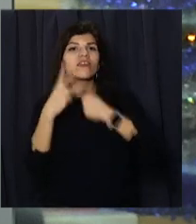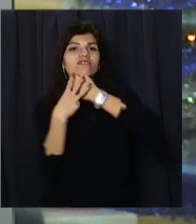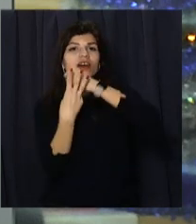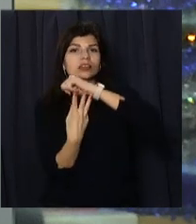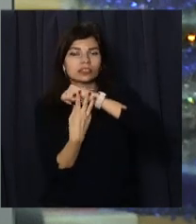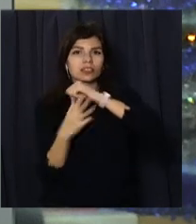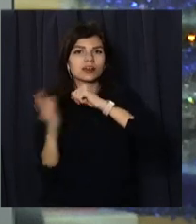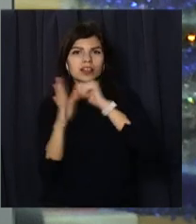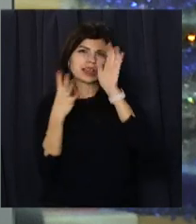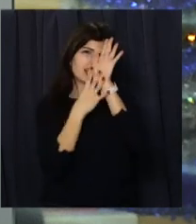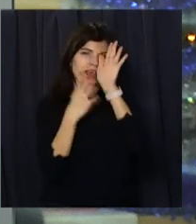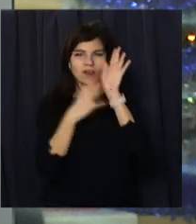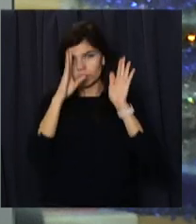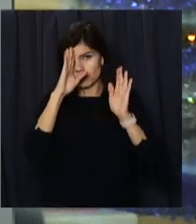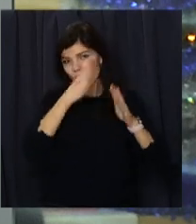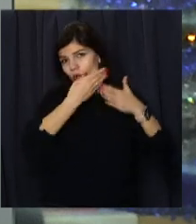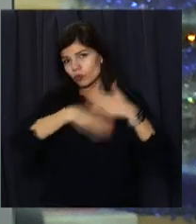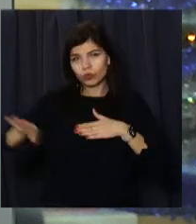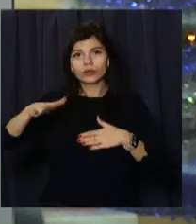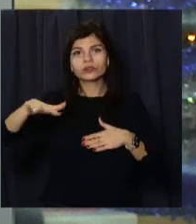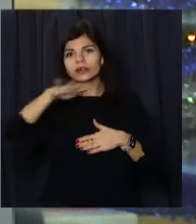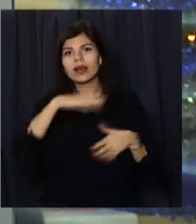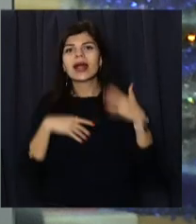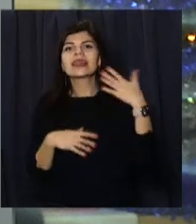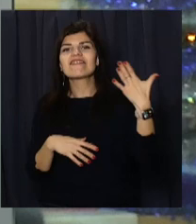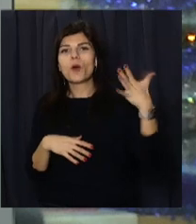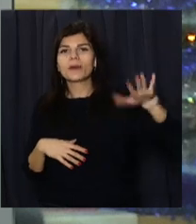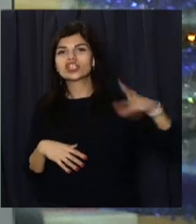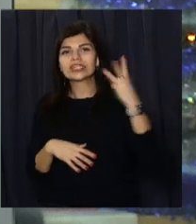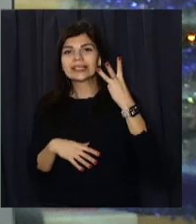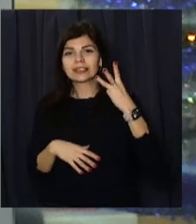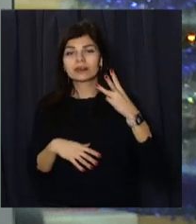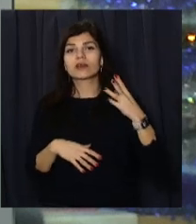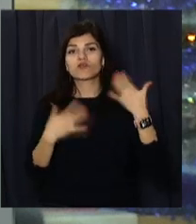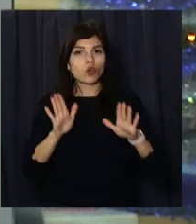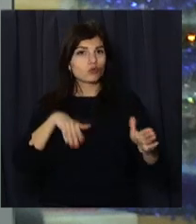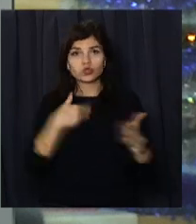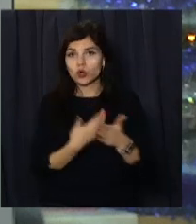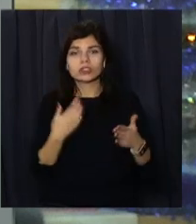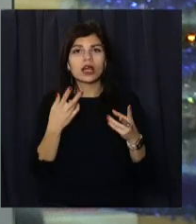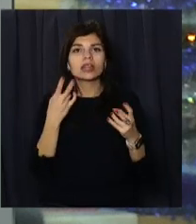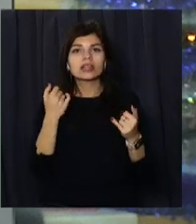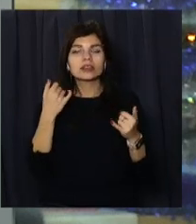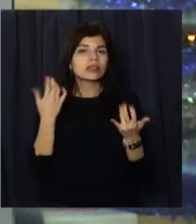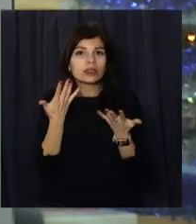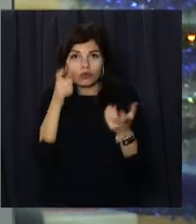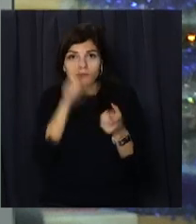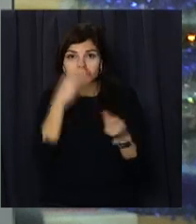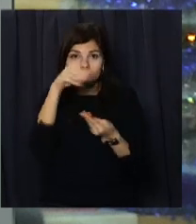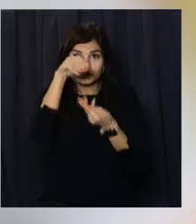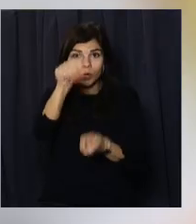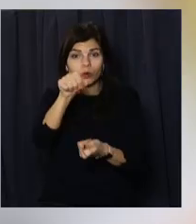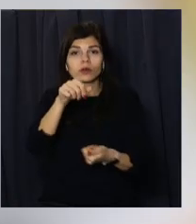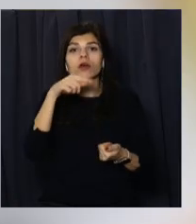на житломасиві Лівобережний 3 і з того часу більше не виходив на зв'язок. Із собою зниклий мав водійське посвідчення,